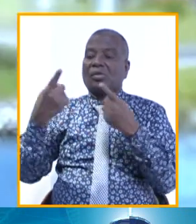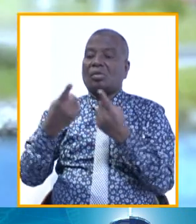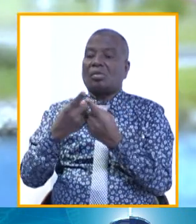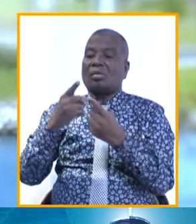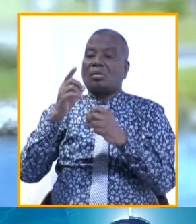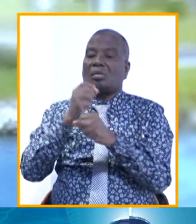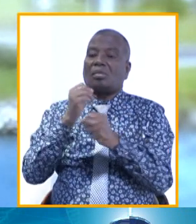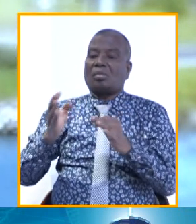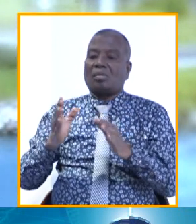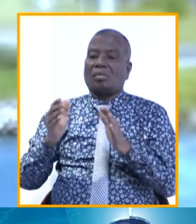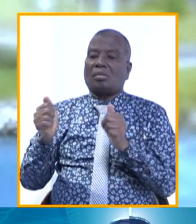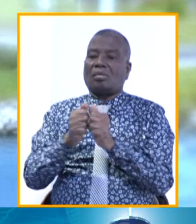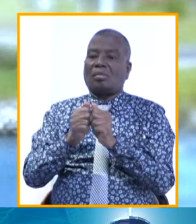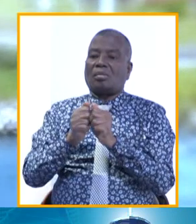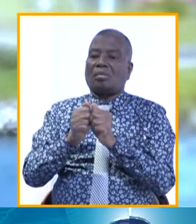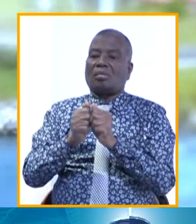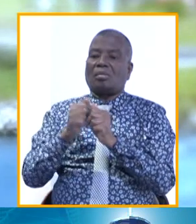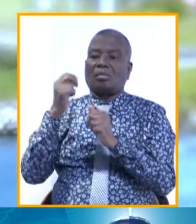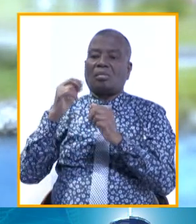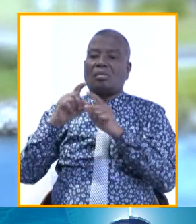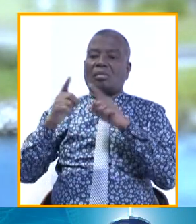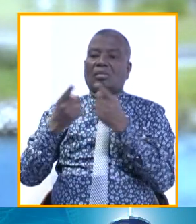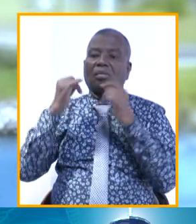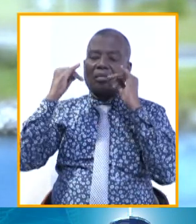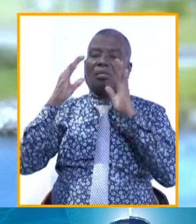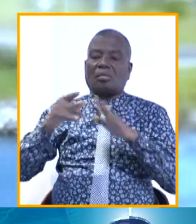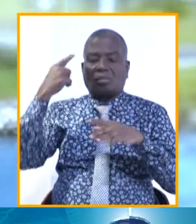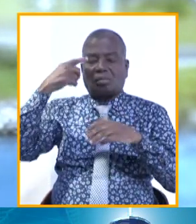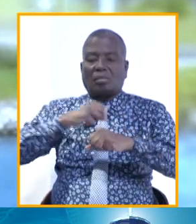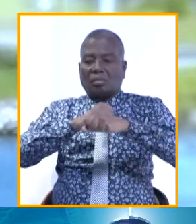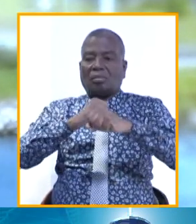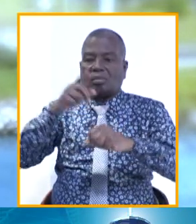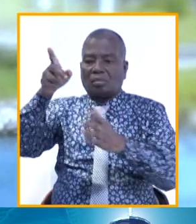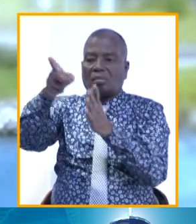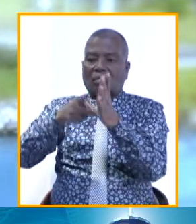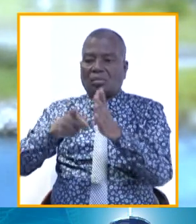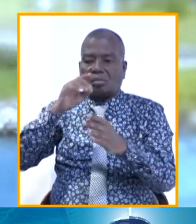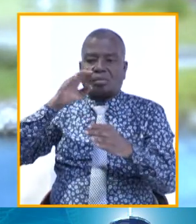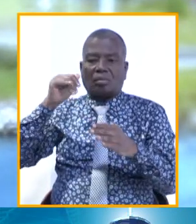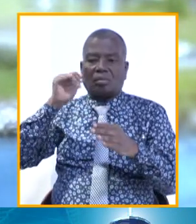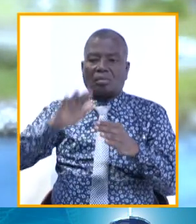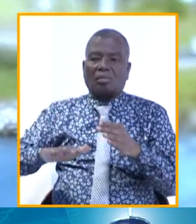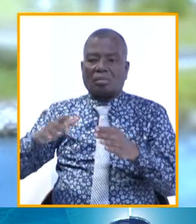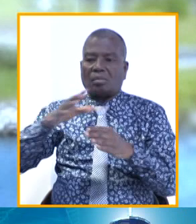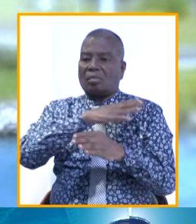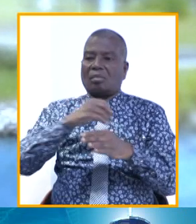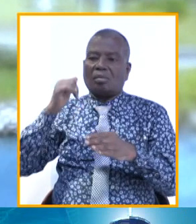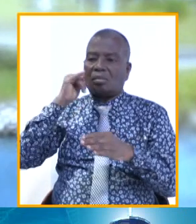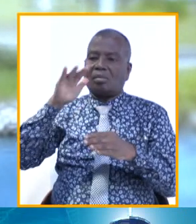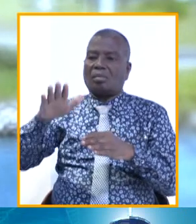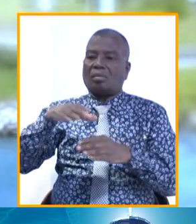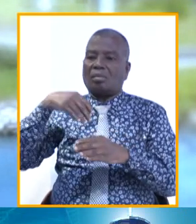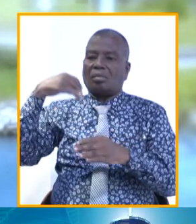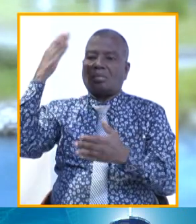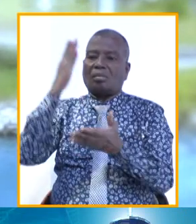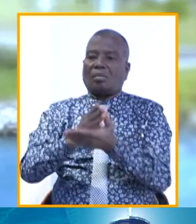culturels, en partenariat avec le Réseau ivoirien pour la défense des droits de l'enfant et de la femme. Objectif, mettre fin